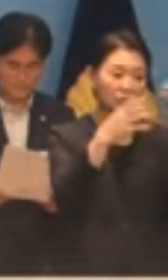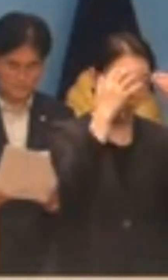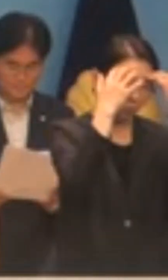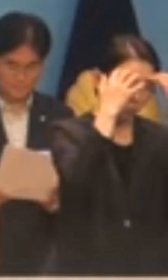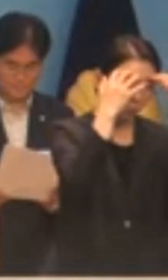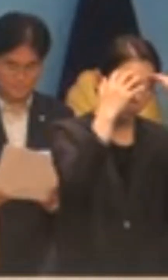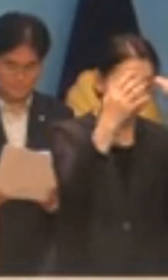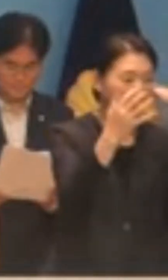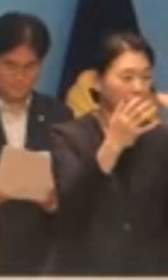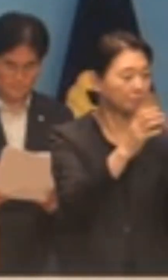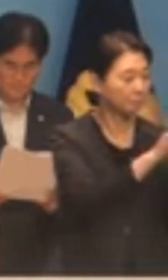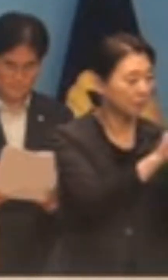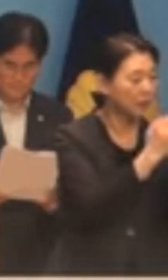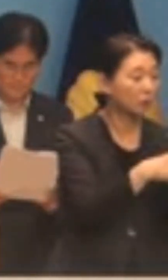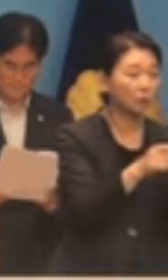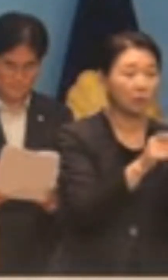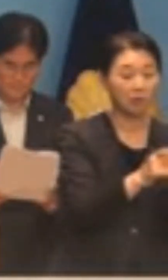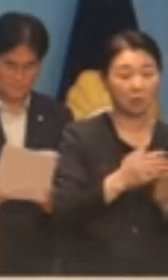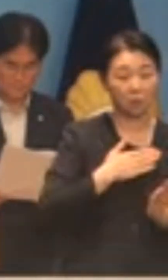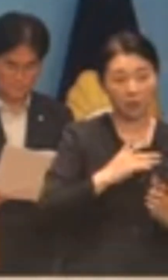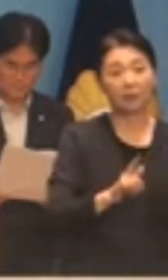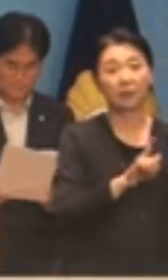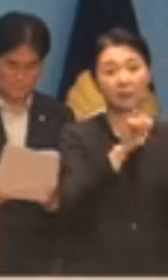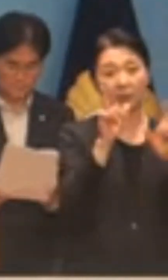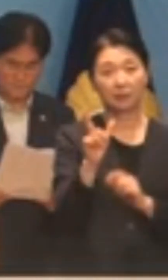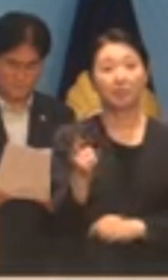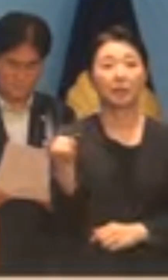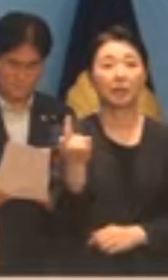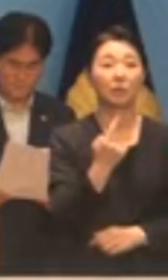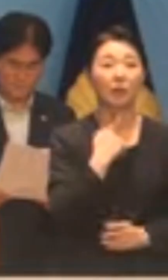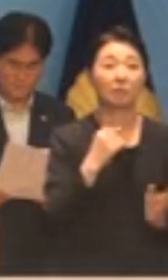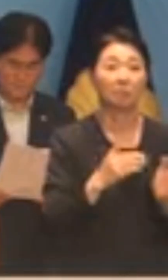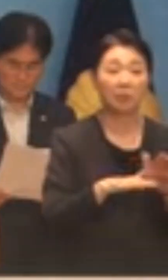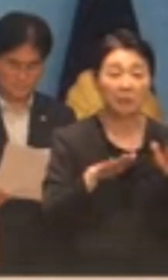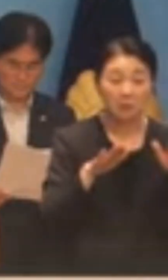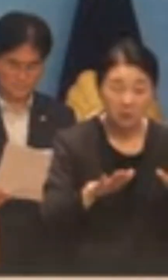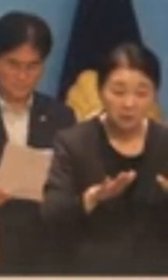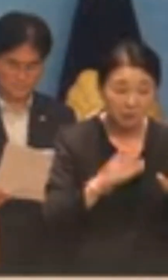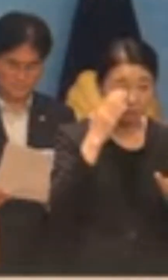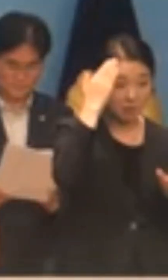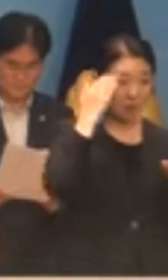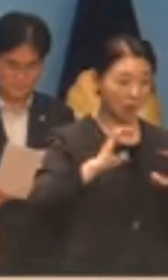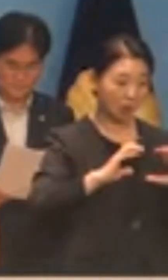고통에 응답하기 위해 나름 살아왔습니다. 그러나